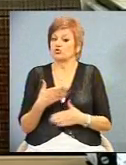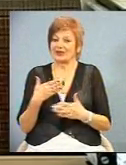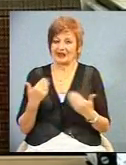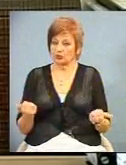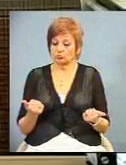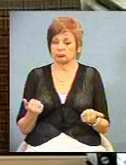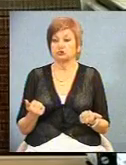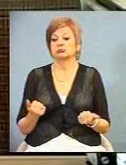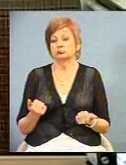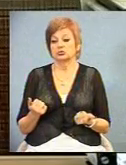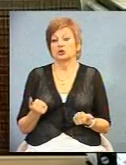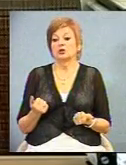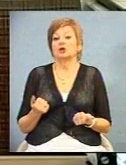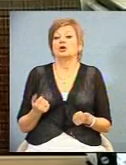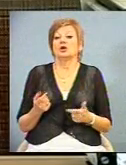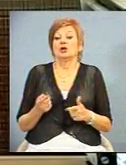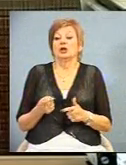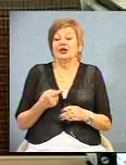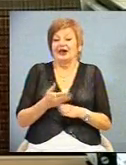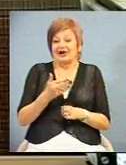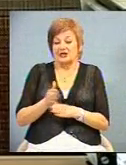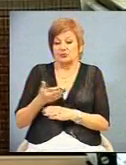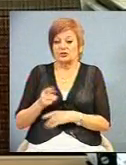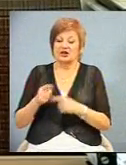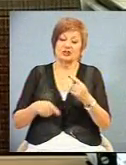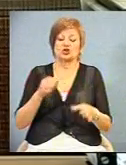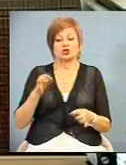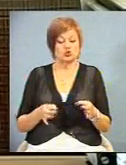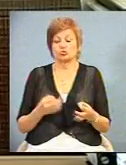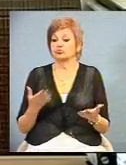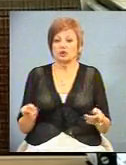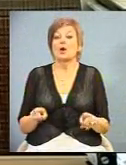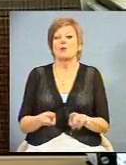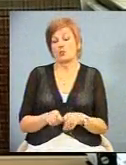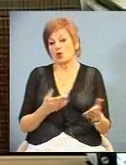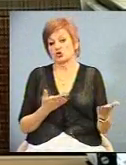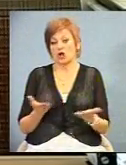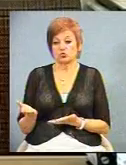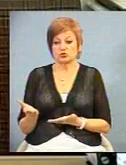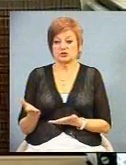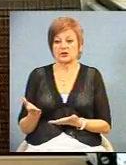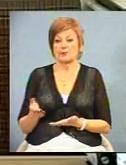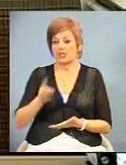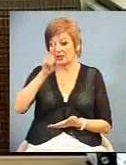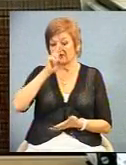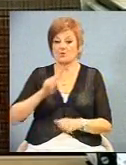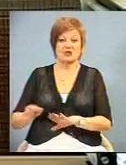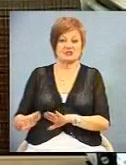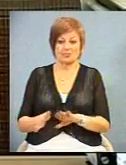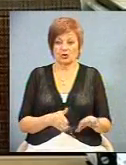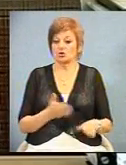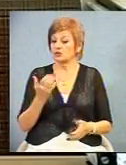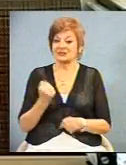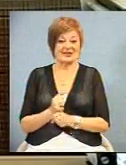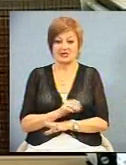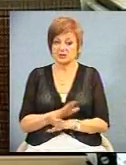нет, или же реструктуризация, или же через суд, тогда, пожалуйста, прошло 2 месяца, если он это